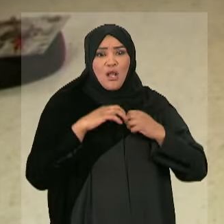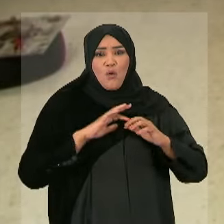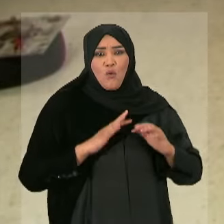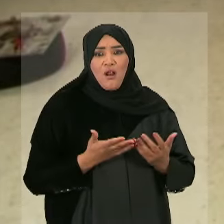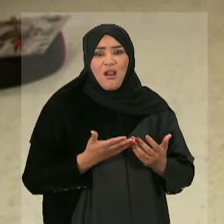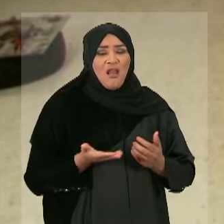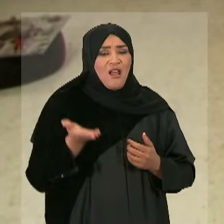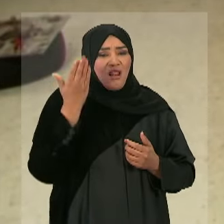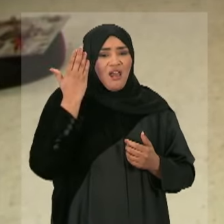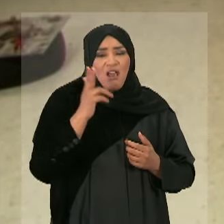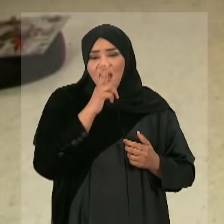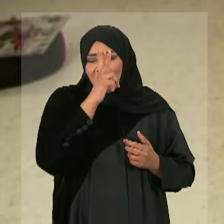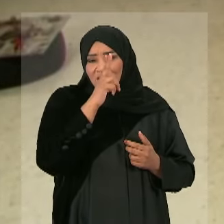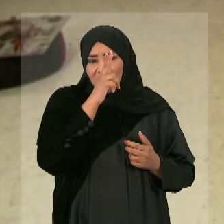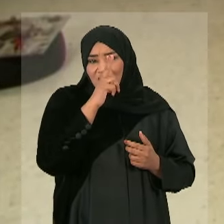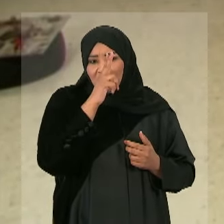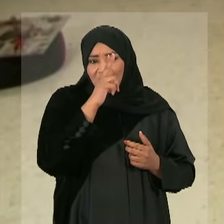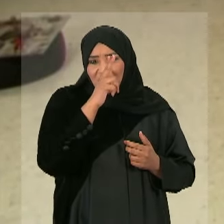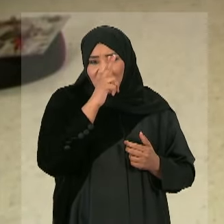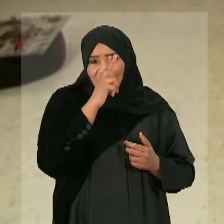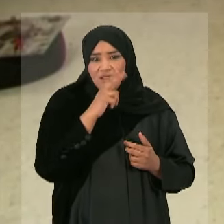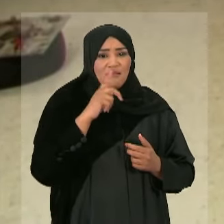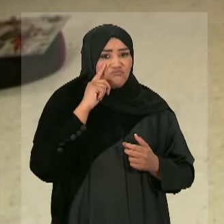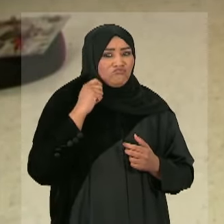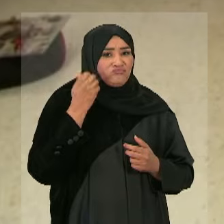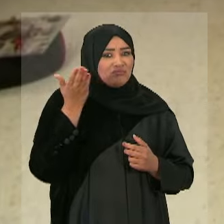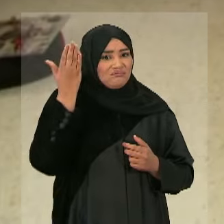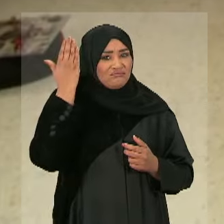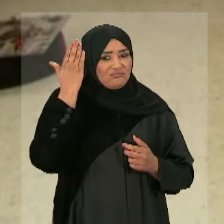لحياة مصطفى سليم الموعد أبوه لعب الموعد.